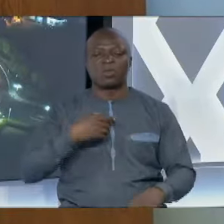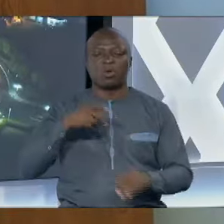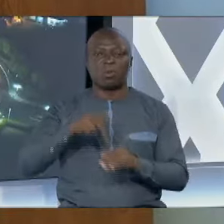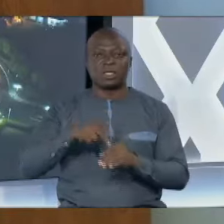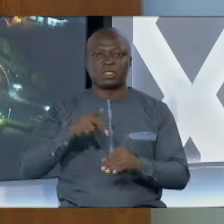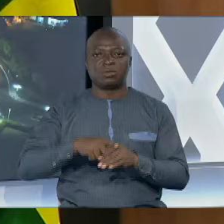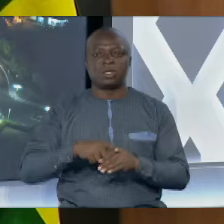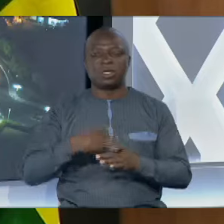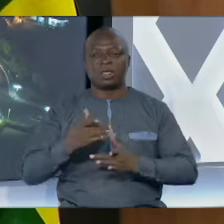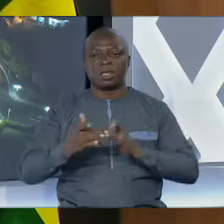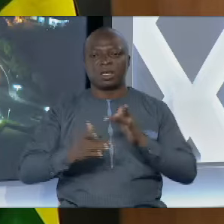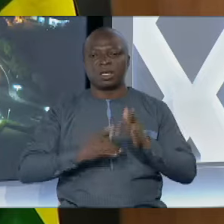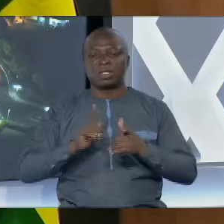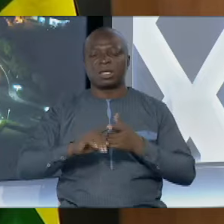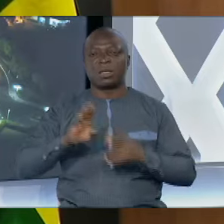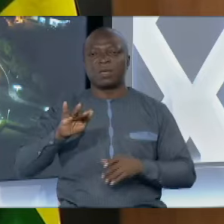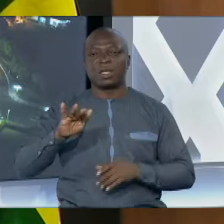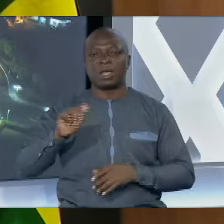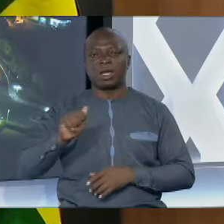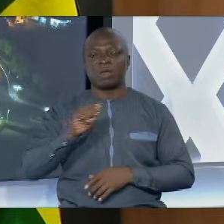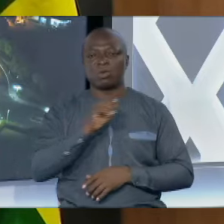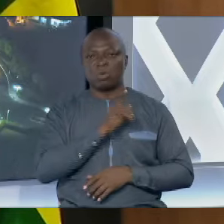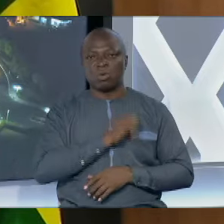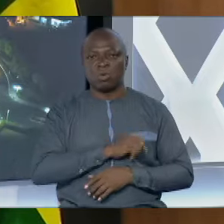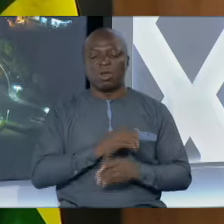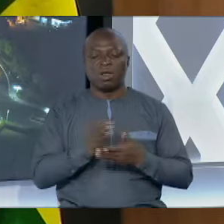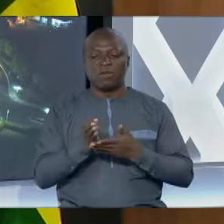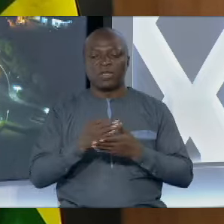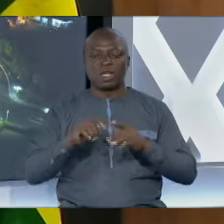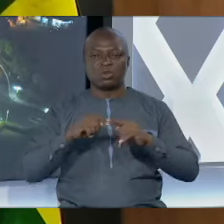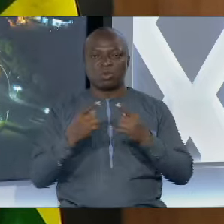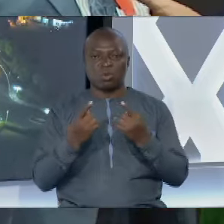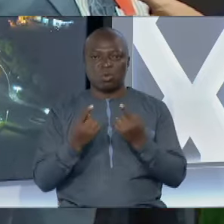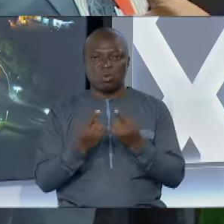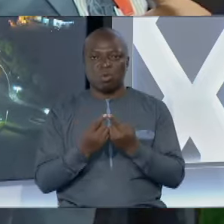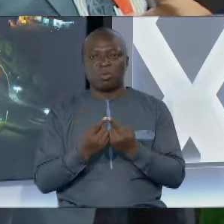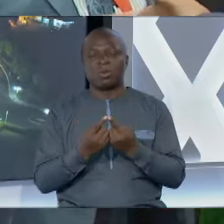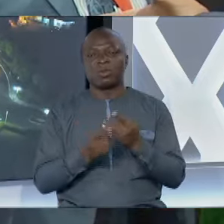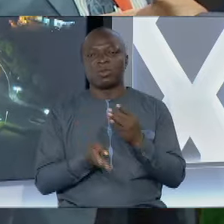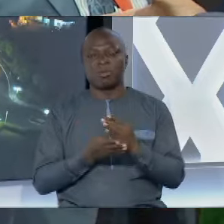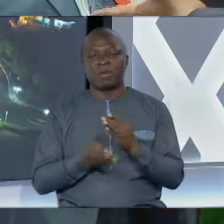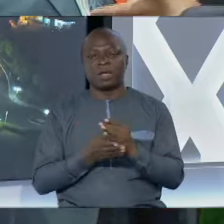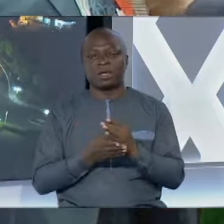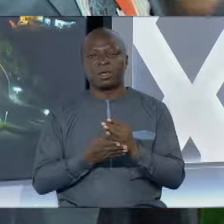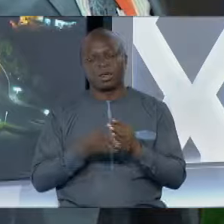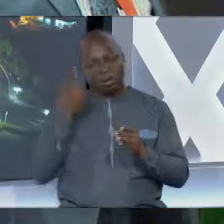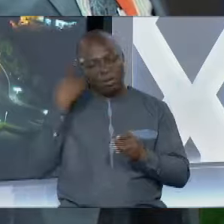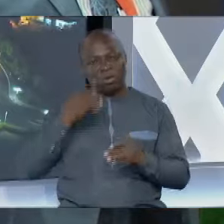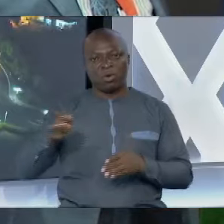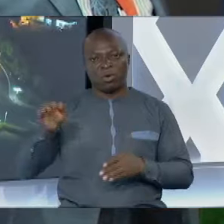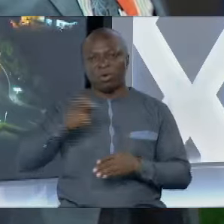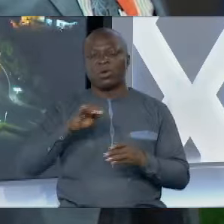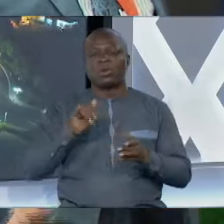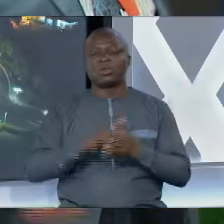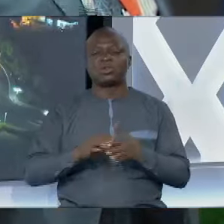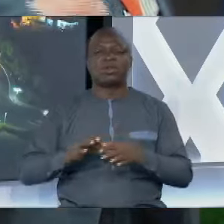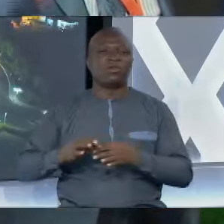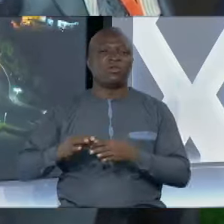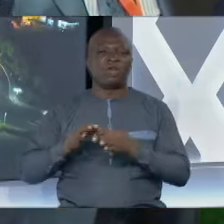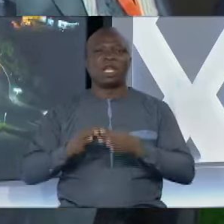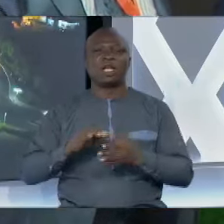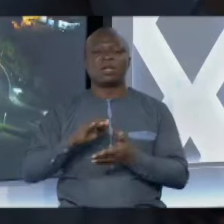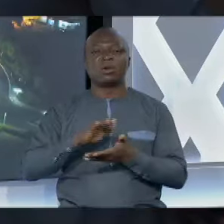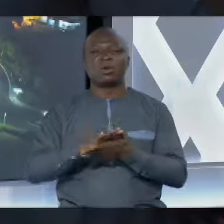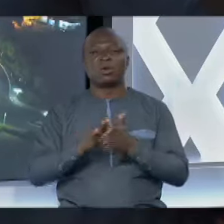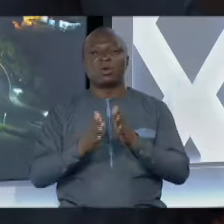part grâce à la BIA Togo, filiale du groupe Atijari Wafa Bank. Pour eux, le FIAD constitue